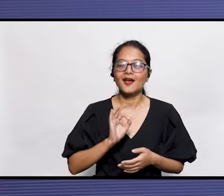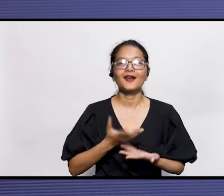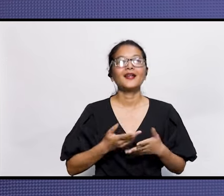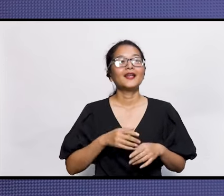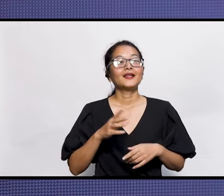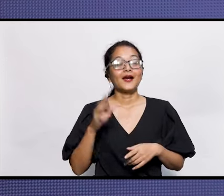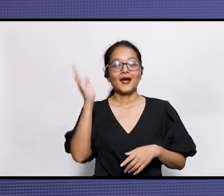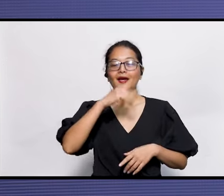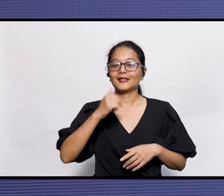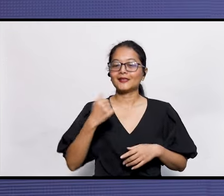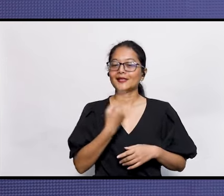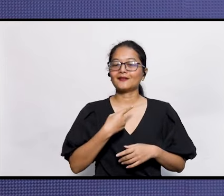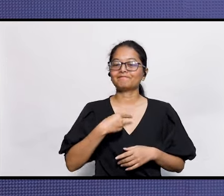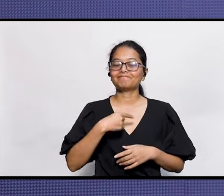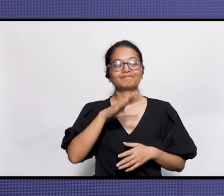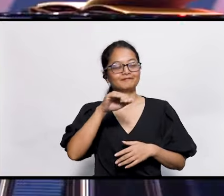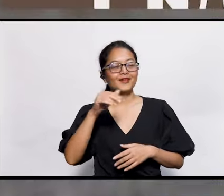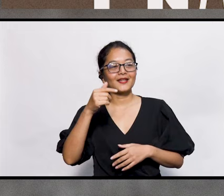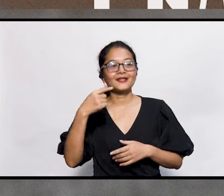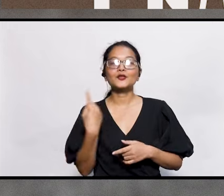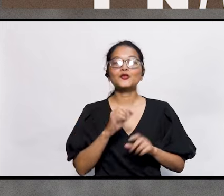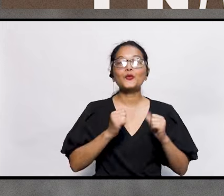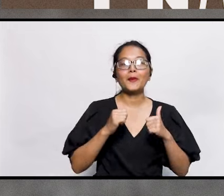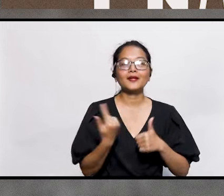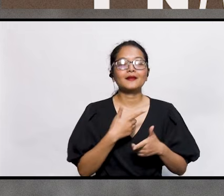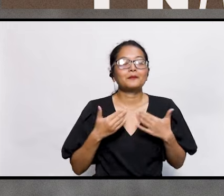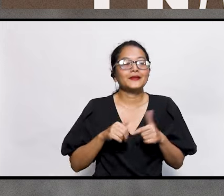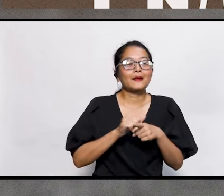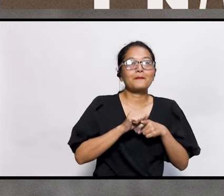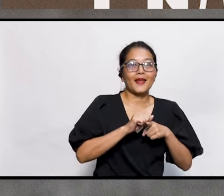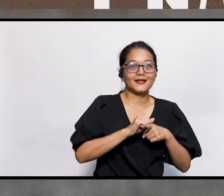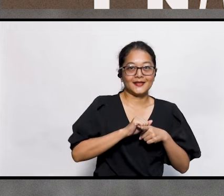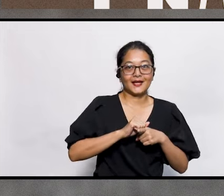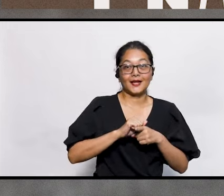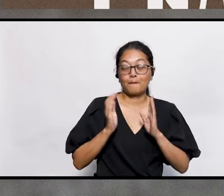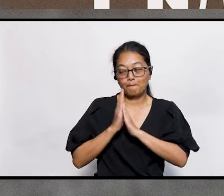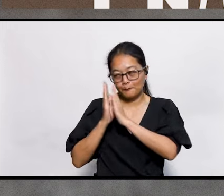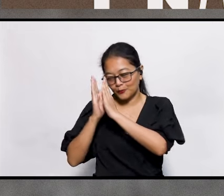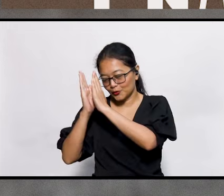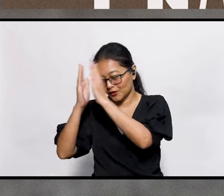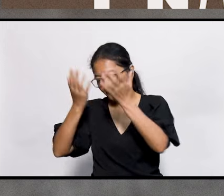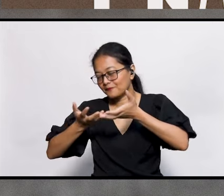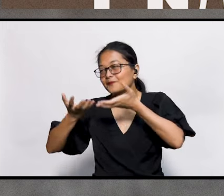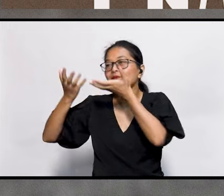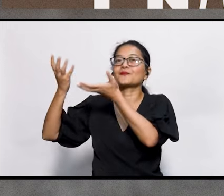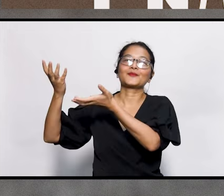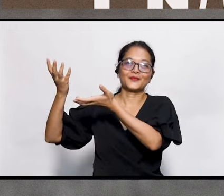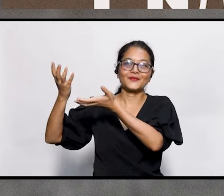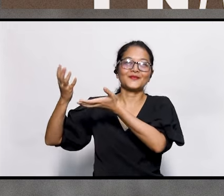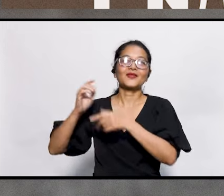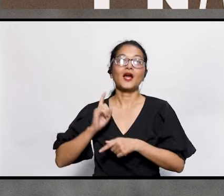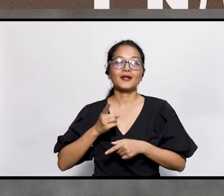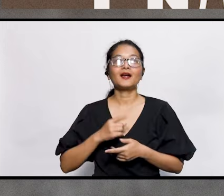meskipun itu kita dilatih untuk selalu memberikan pujian kita kepada Tuhan maka itu